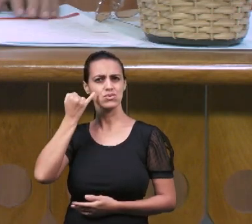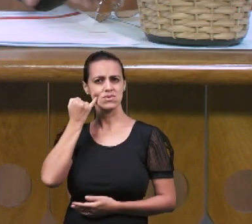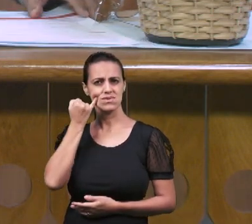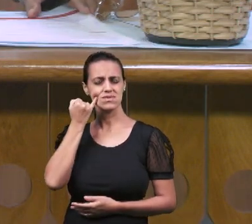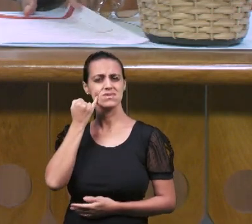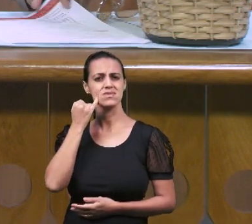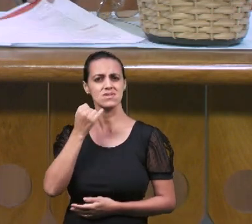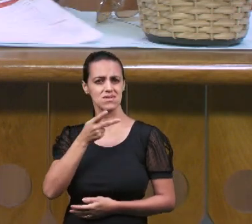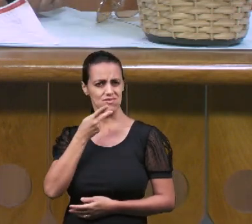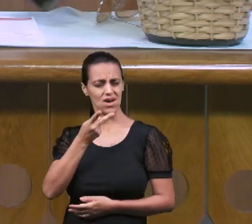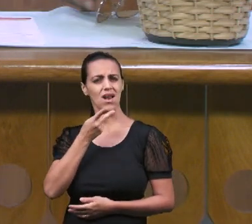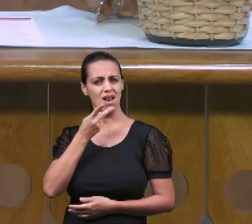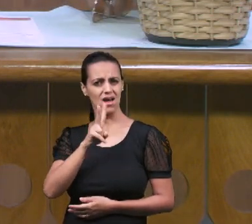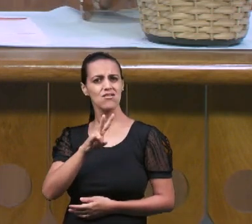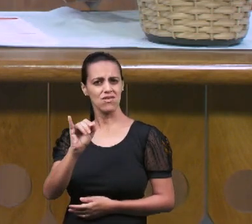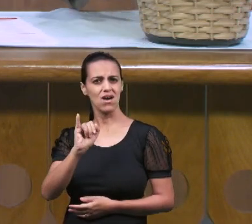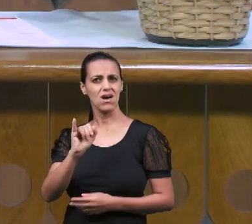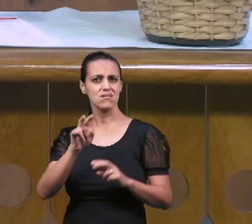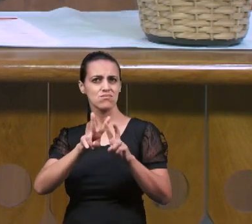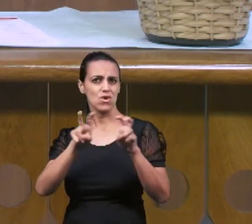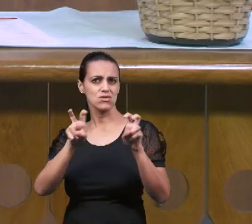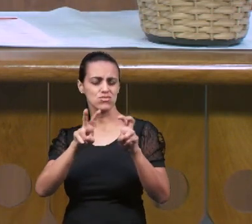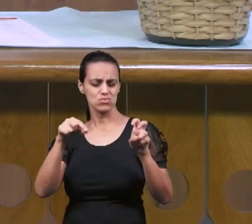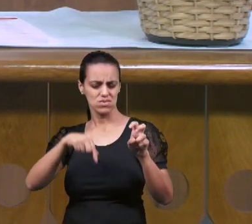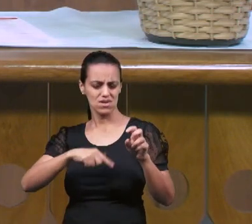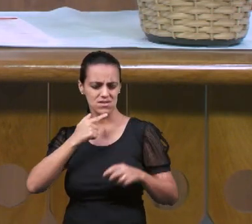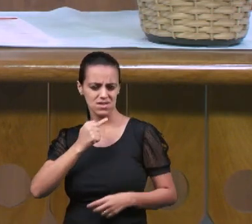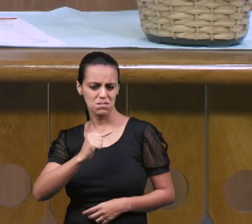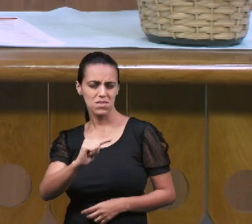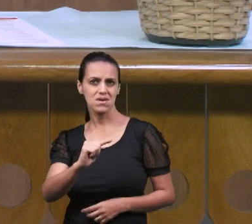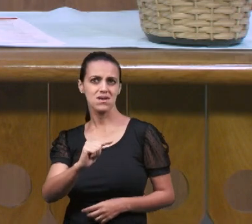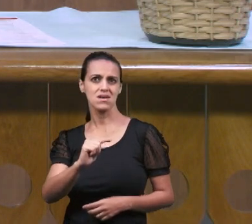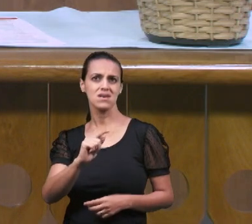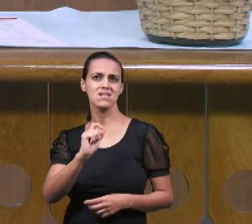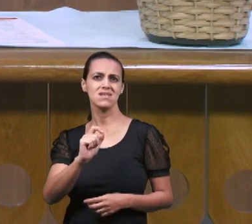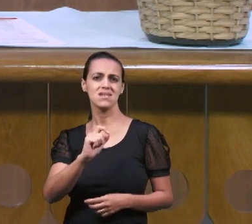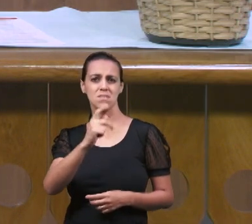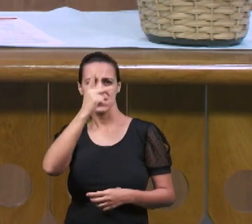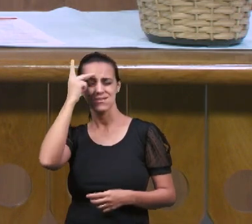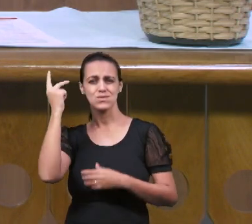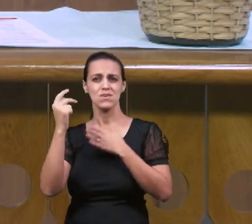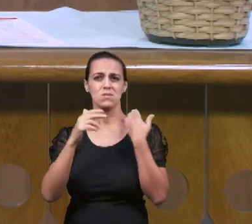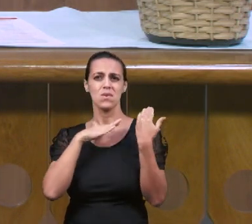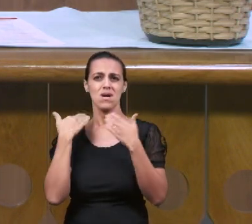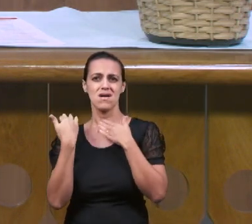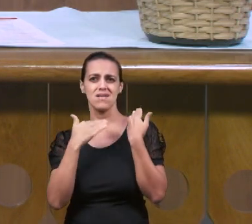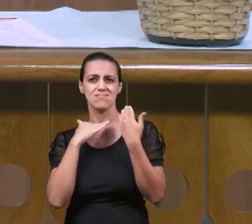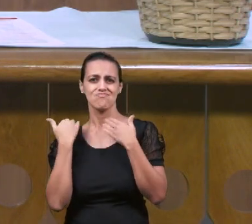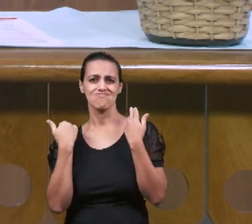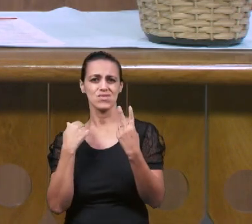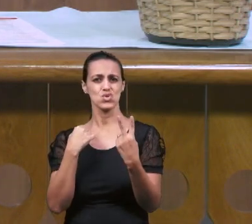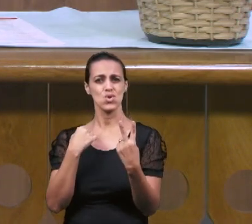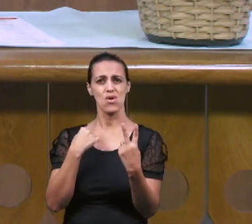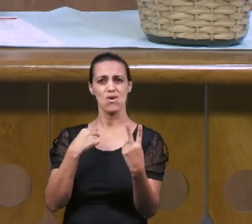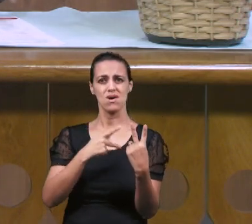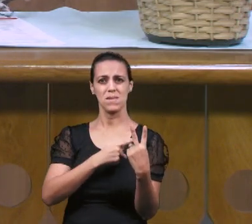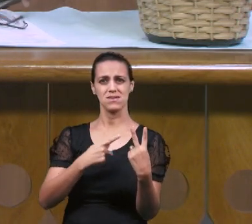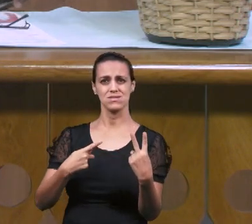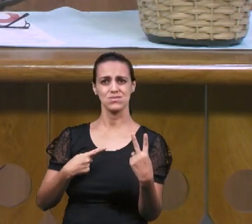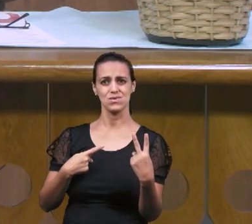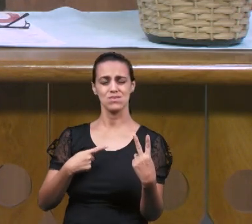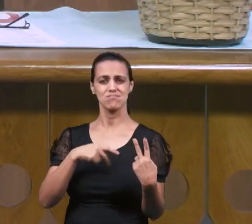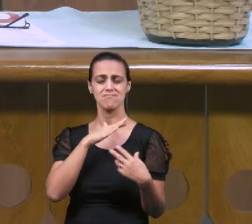aussi le sujet qui nous a préoccupés pendant cette semaine, la perte des frères aimés, deux pasteurs. Naturellement,